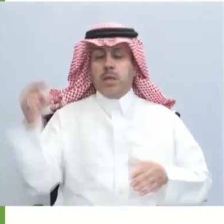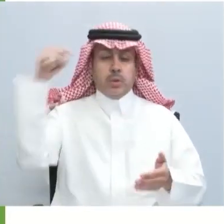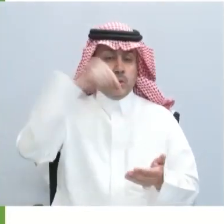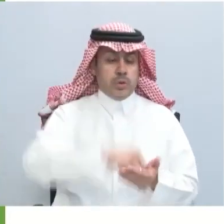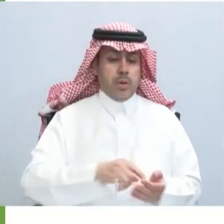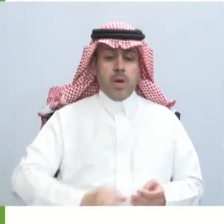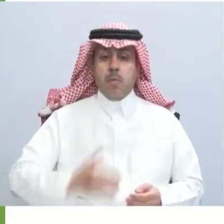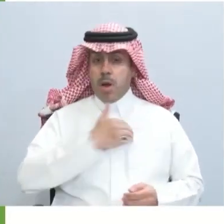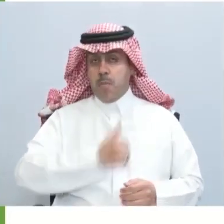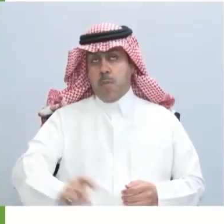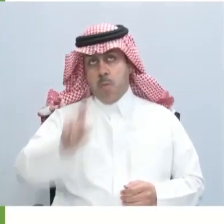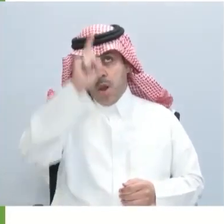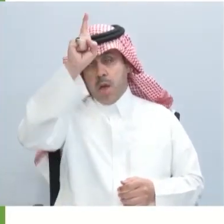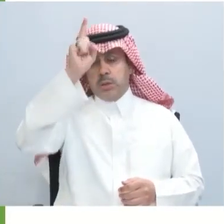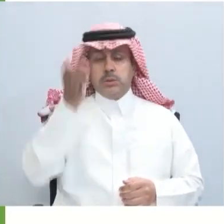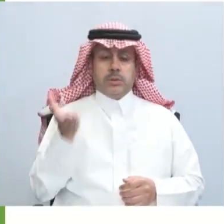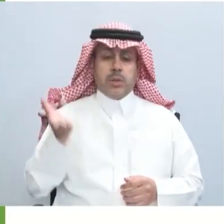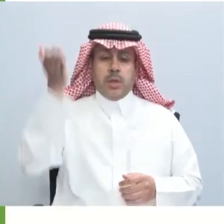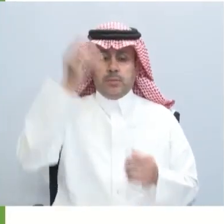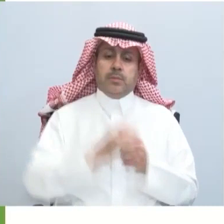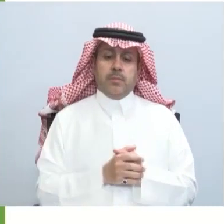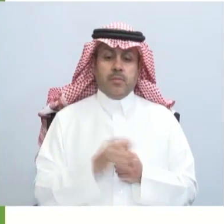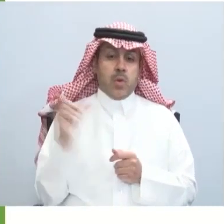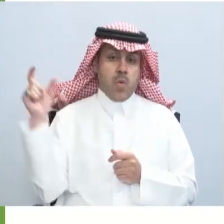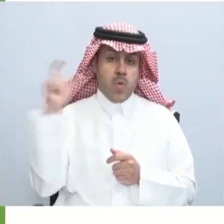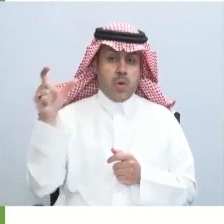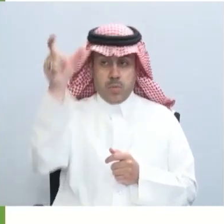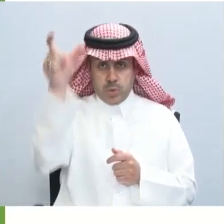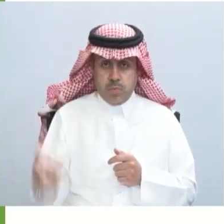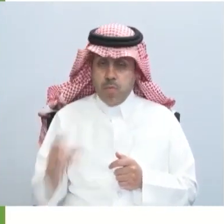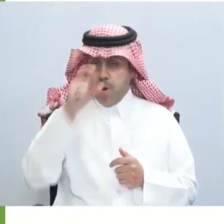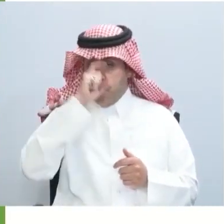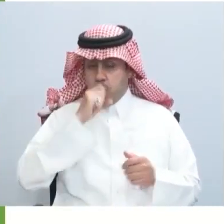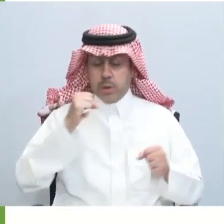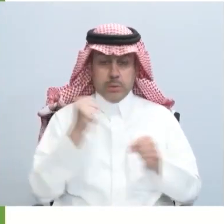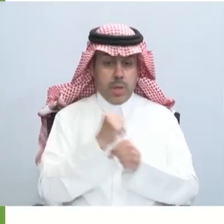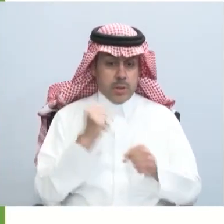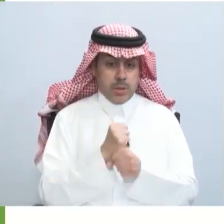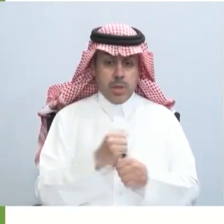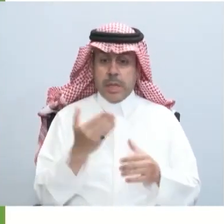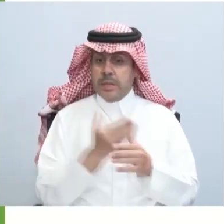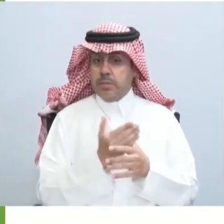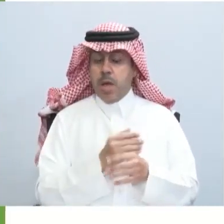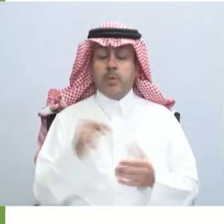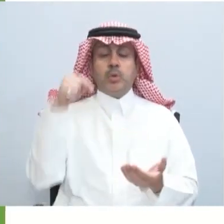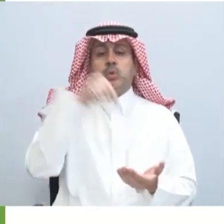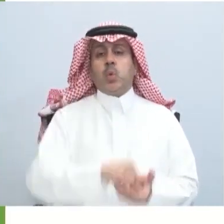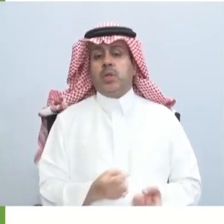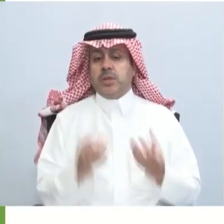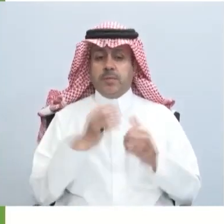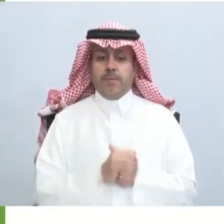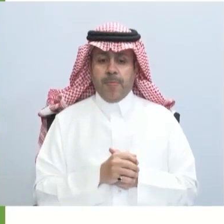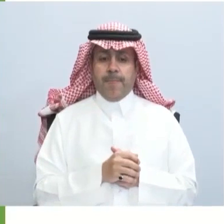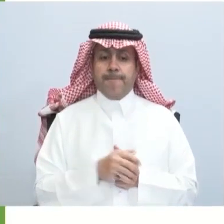من كان مؤمنا بالله تعالى والمسلم مامور بتحصيل اسباب دخول الجنه وقد